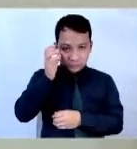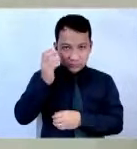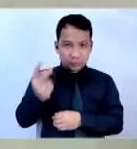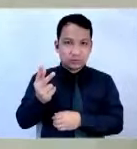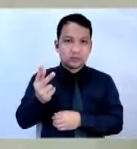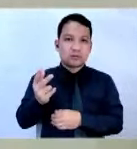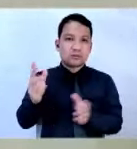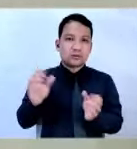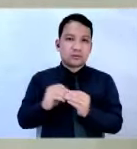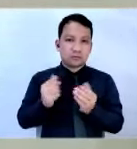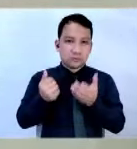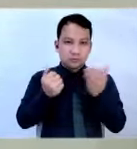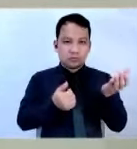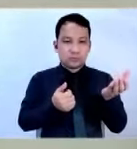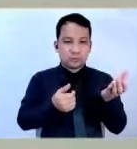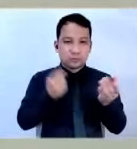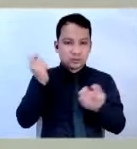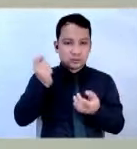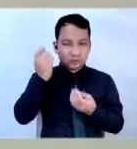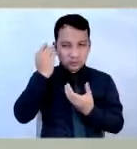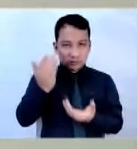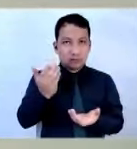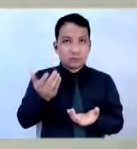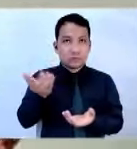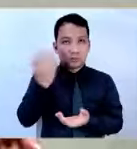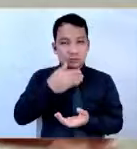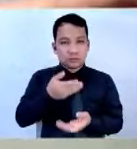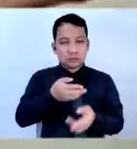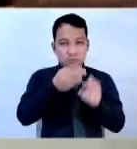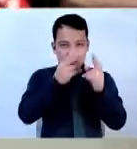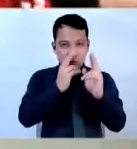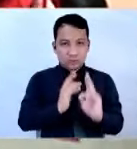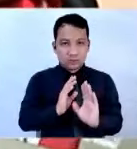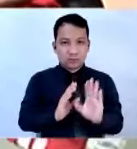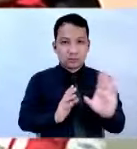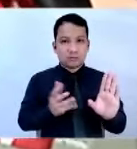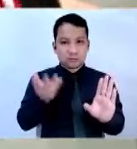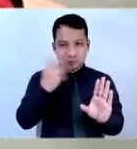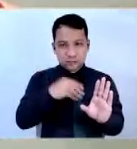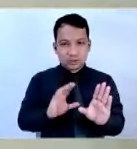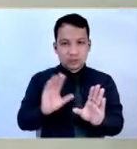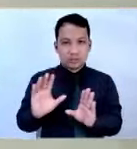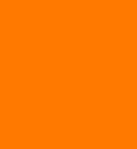ng kanilang testimonya at pagbibigay-pugay sa makulay na karera ni Ate V.